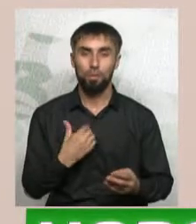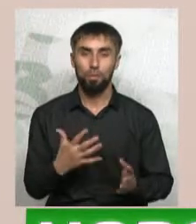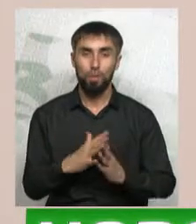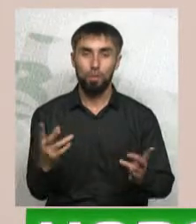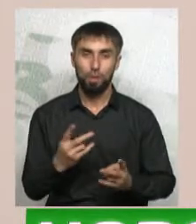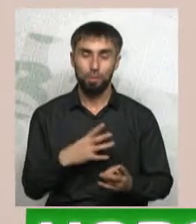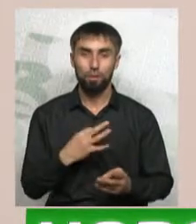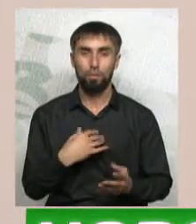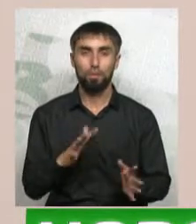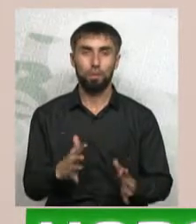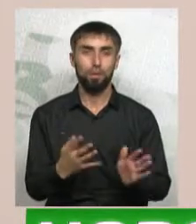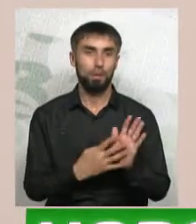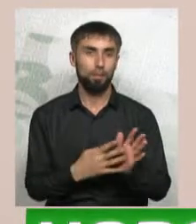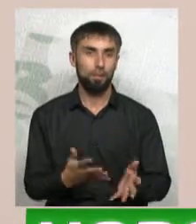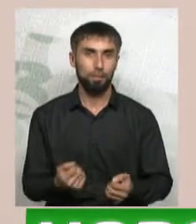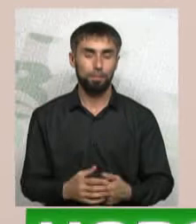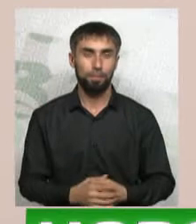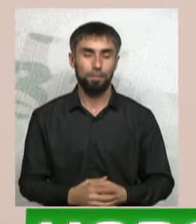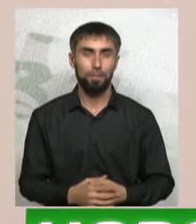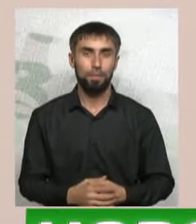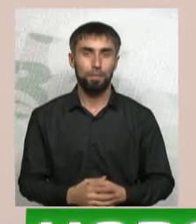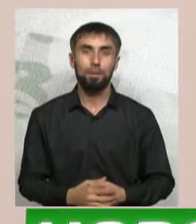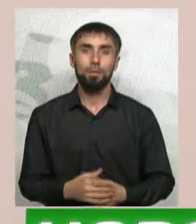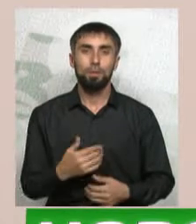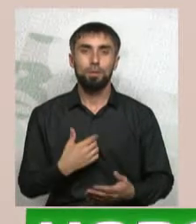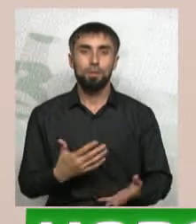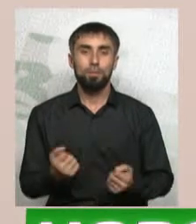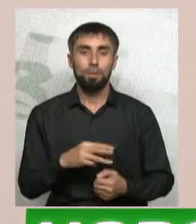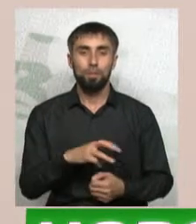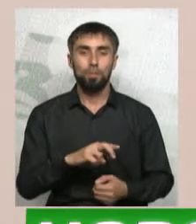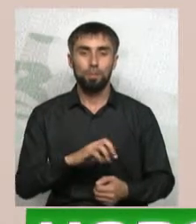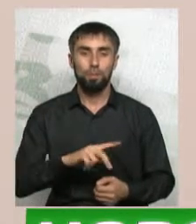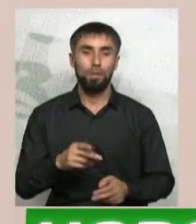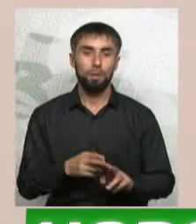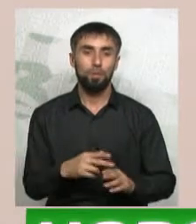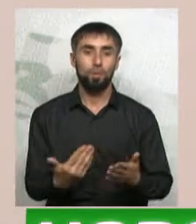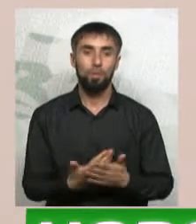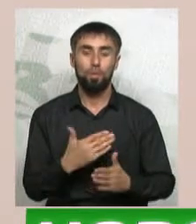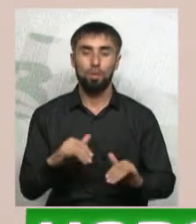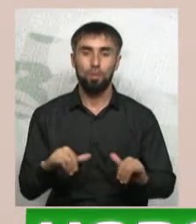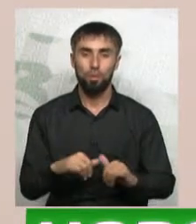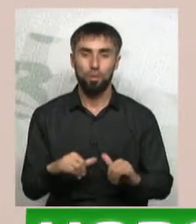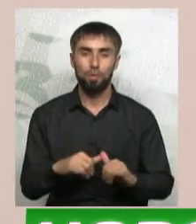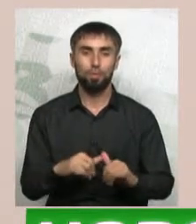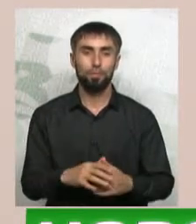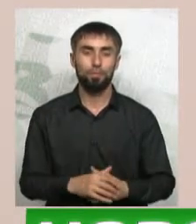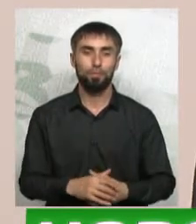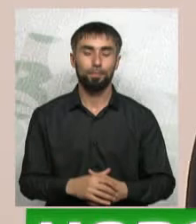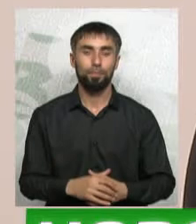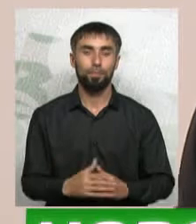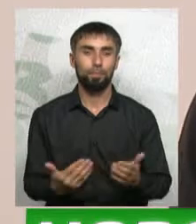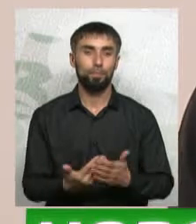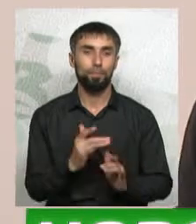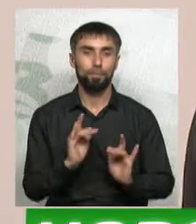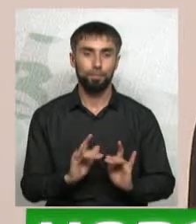Мы получили 9 компьютеров. Мы получили мебель, это новые парты. Вот по классам ходили, видели новые